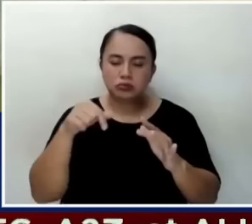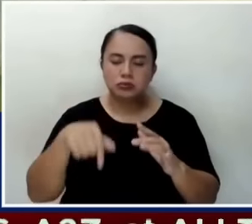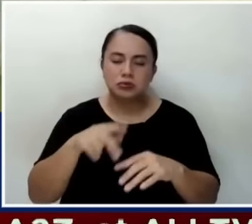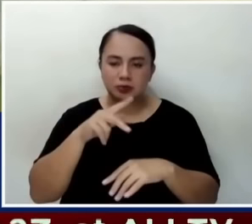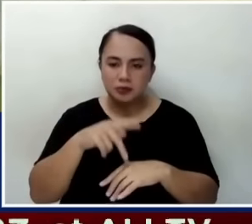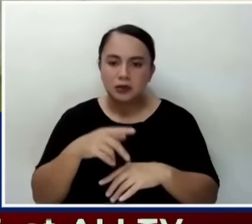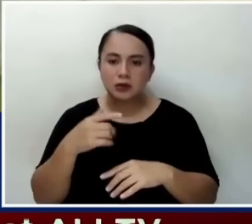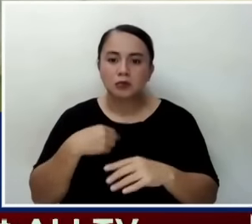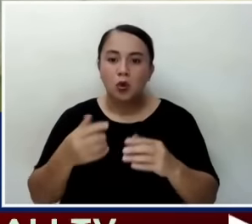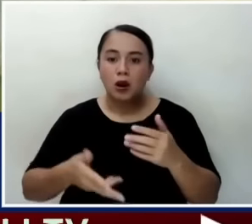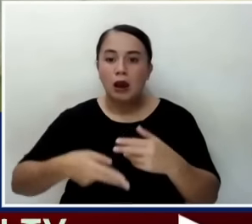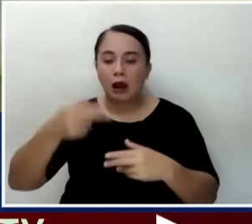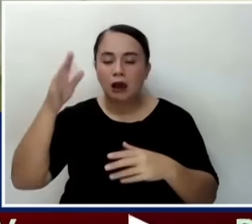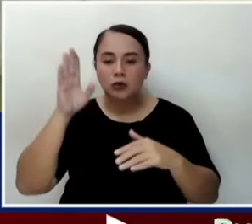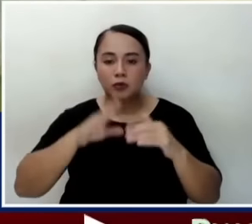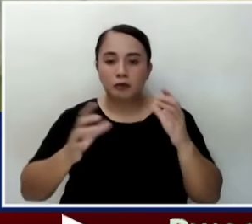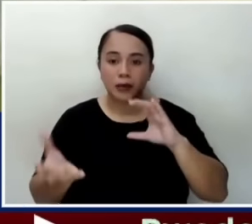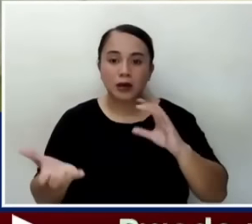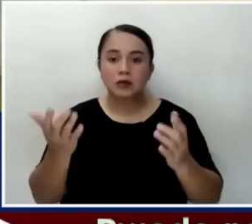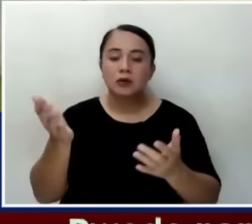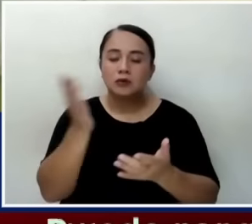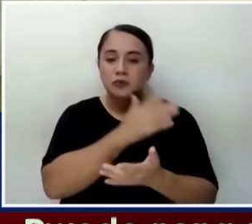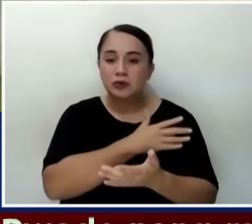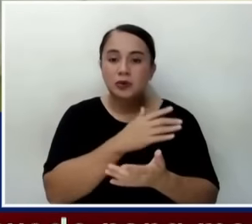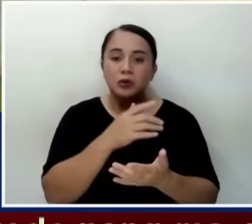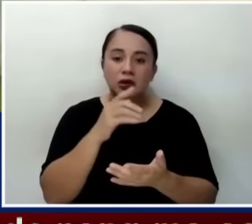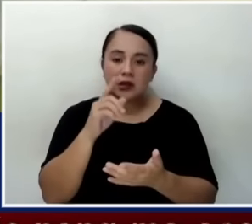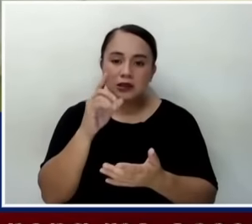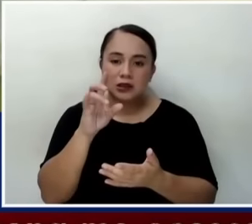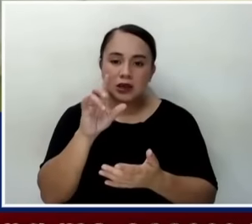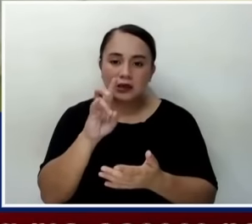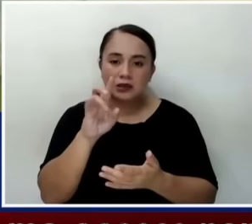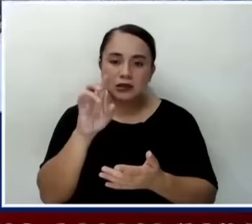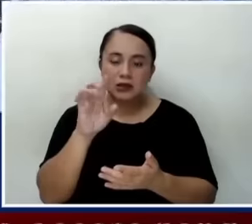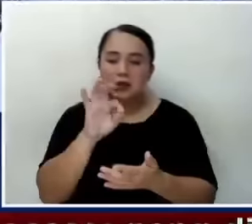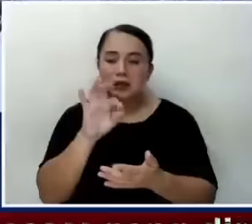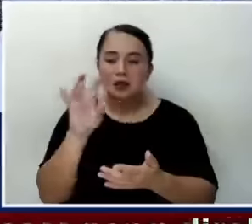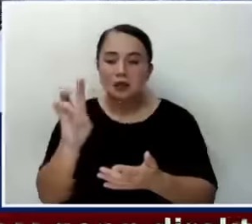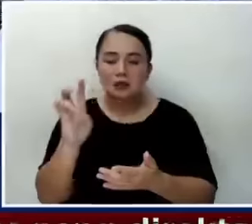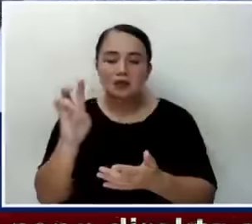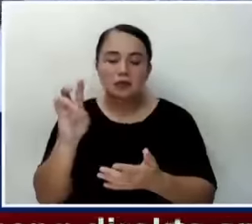na mas mataas kumpara sa 97,000 sa parehong panahon noong 1 taon.